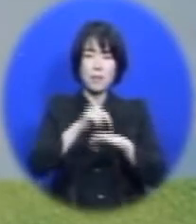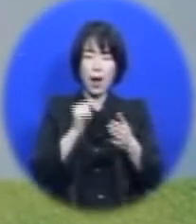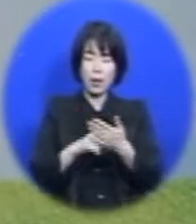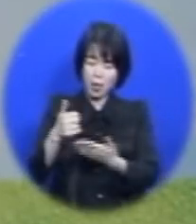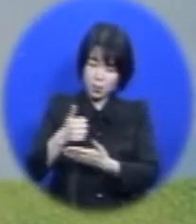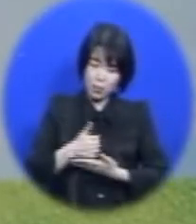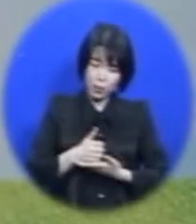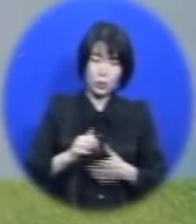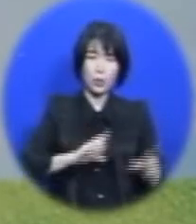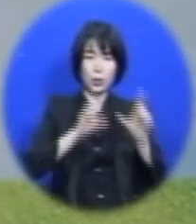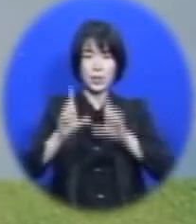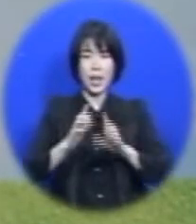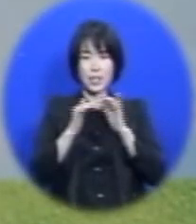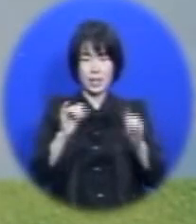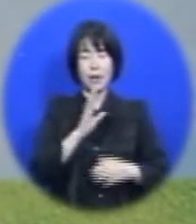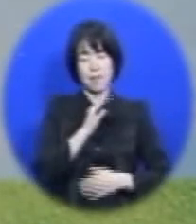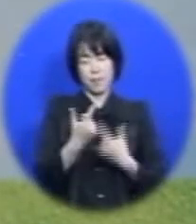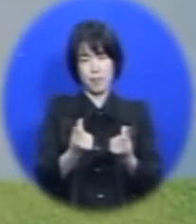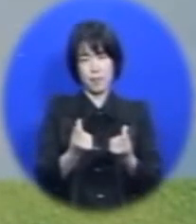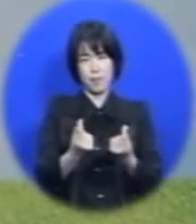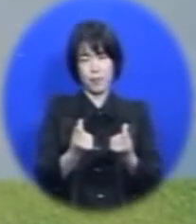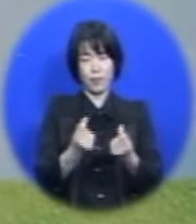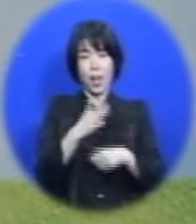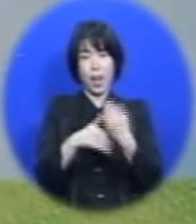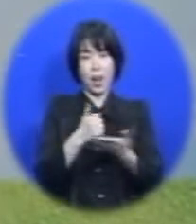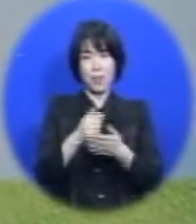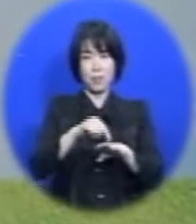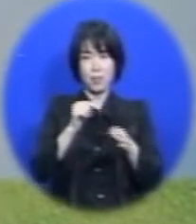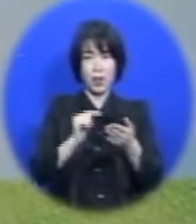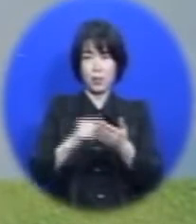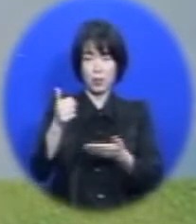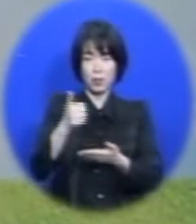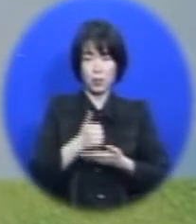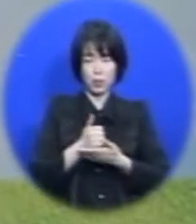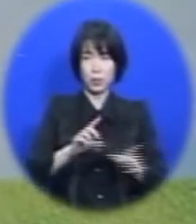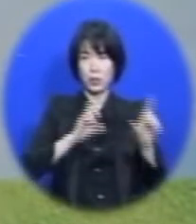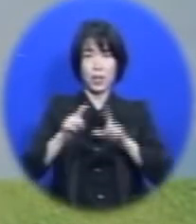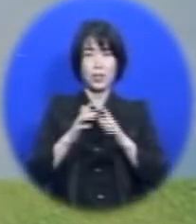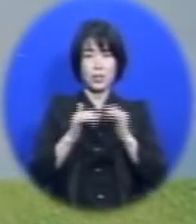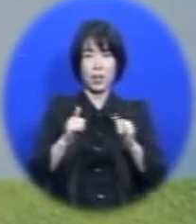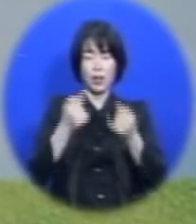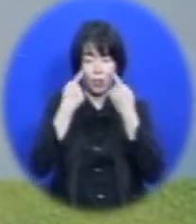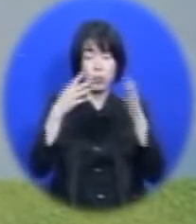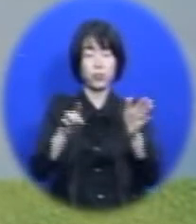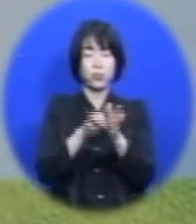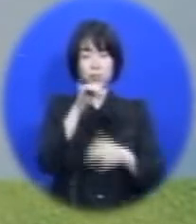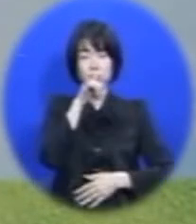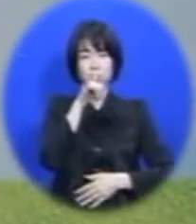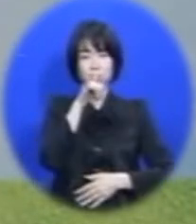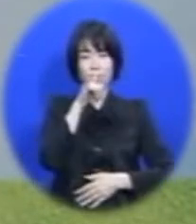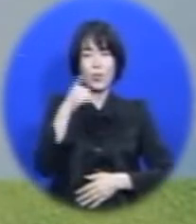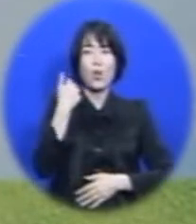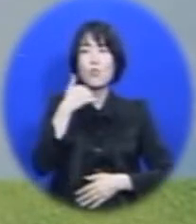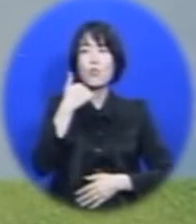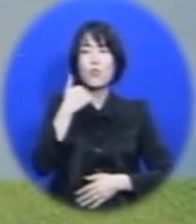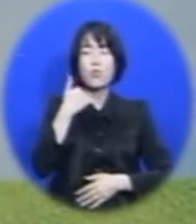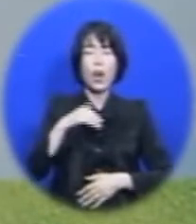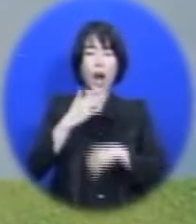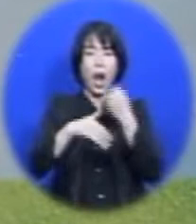모시고 사는 사람입니다. 하나님을 마음에 모시고 사는 사람은 그런 확신이 있다니까. 우리 중에 누가 하나님이